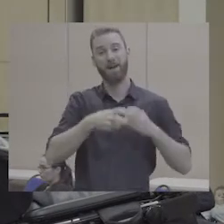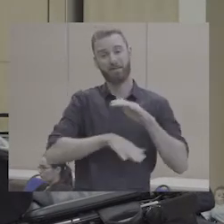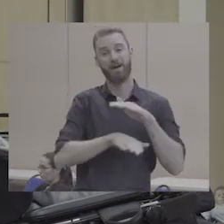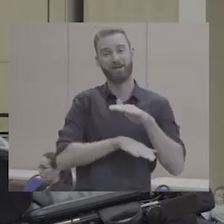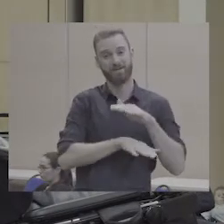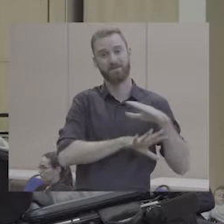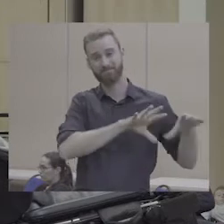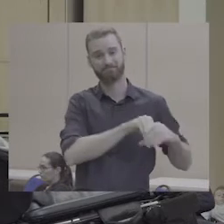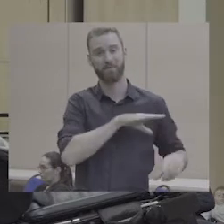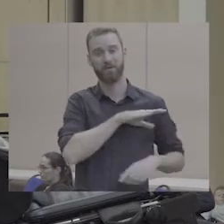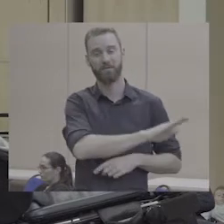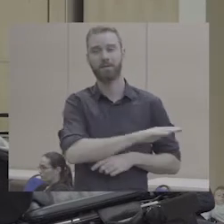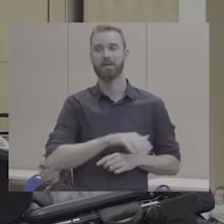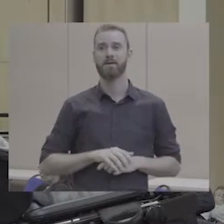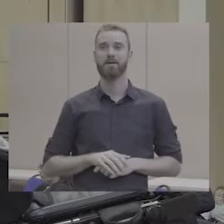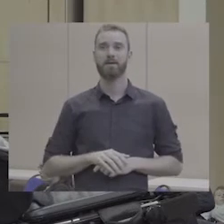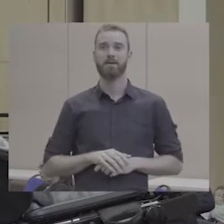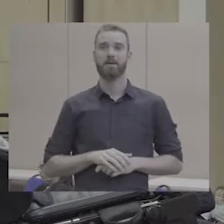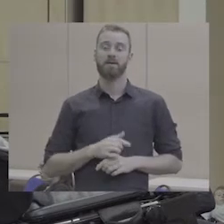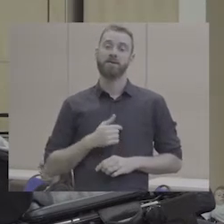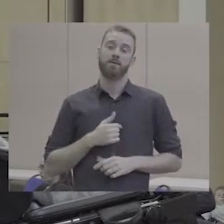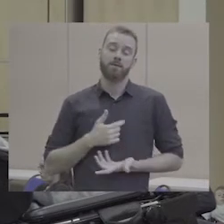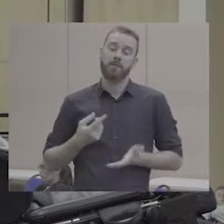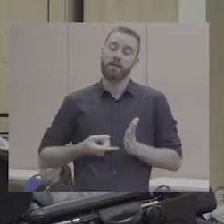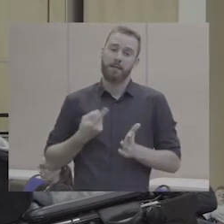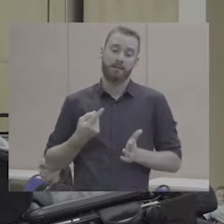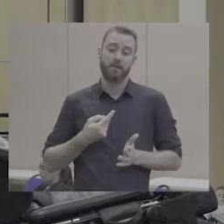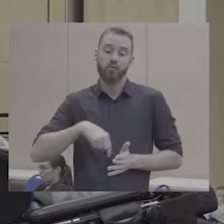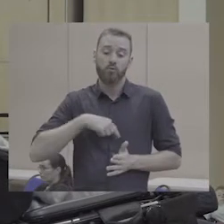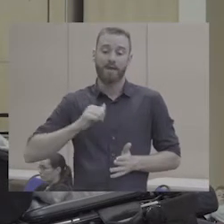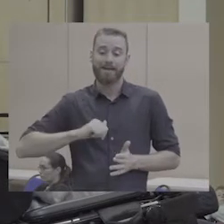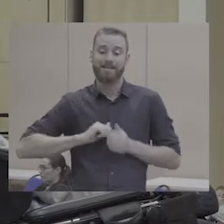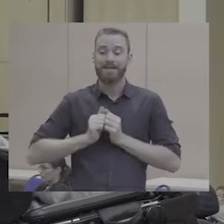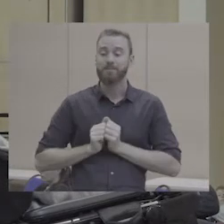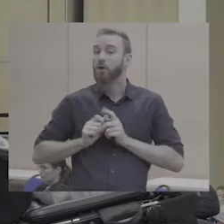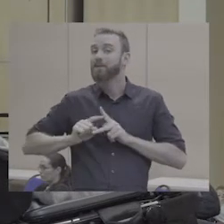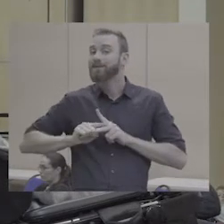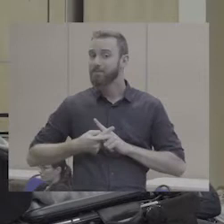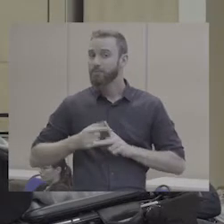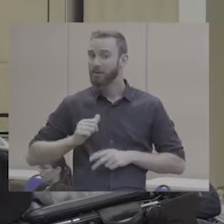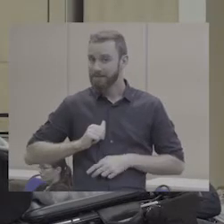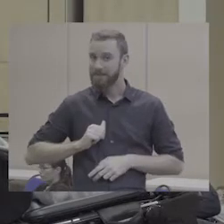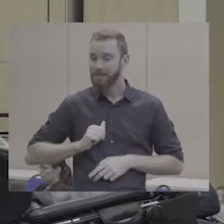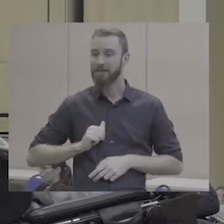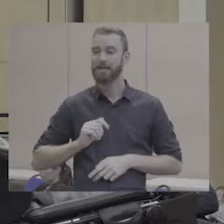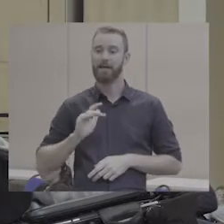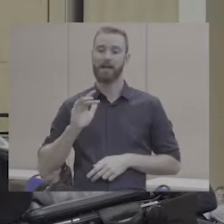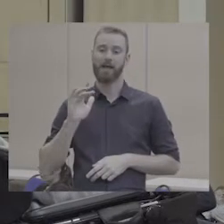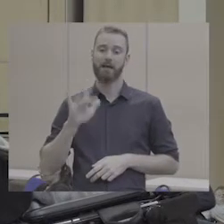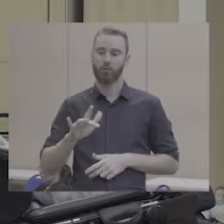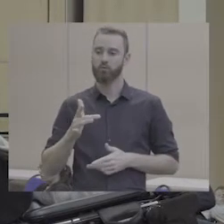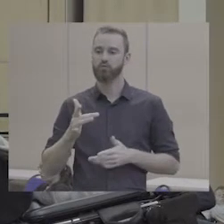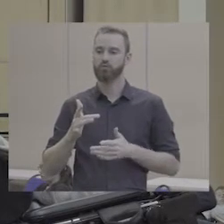problématique. Nous, c'est vrai que j'insiste sur le fait qu'on essaye de faire des adaptations dès le début, parce qu'on se dit, c'est peut-être, on a une